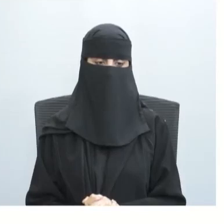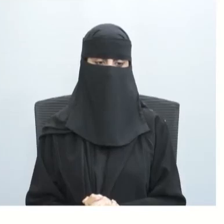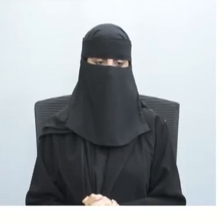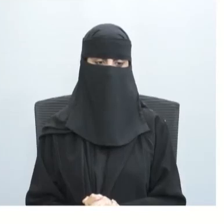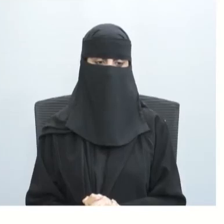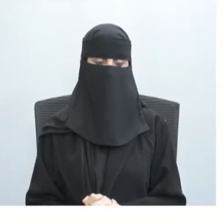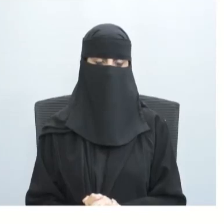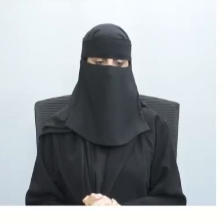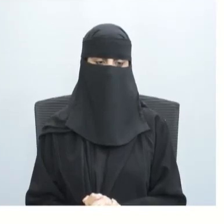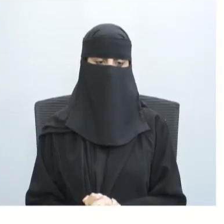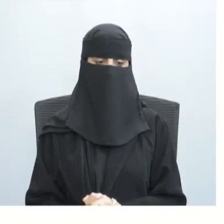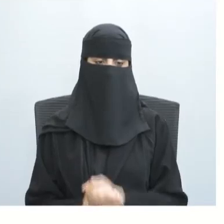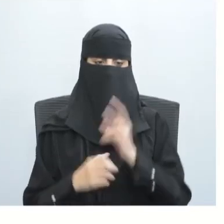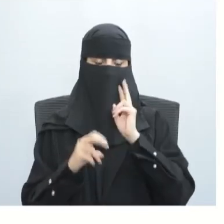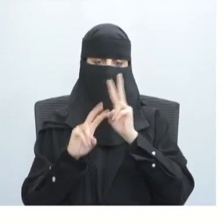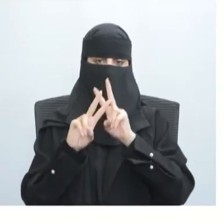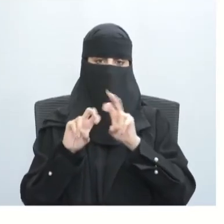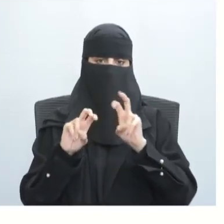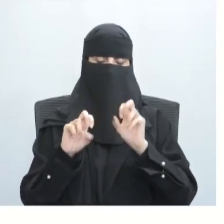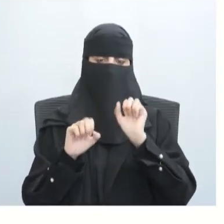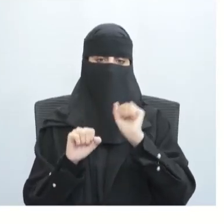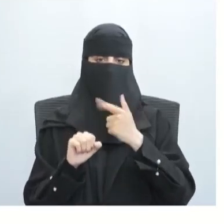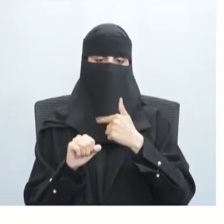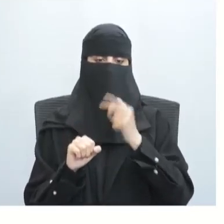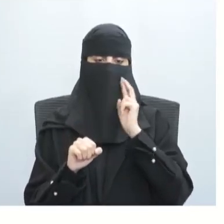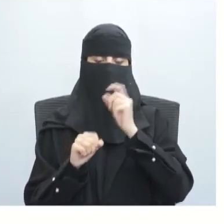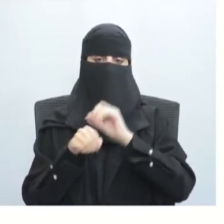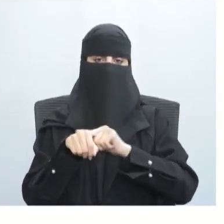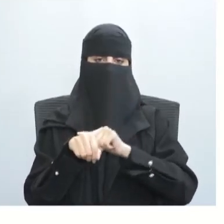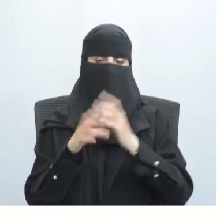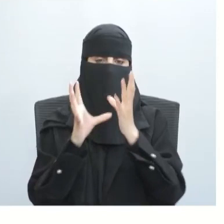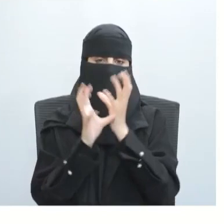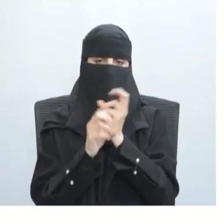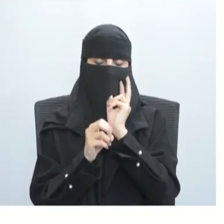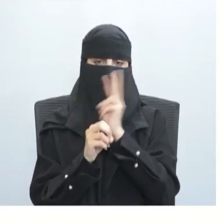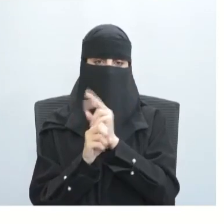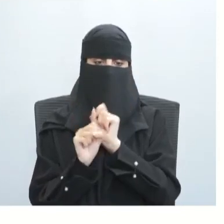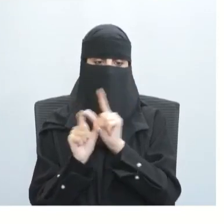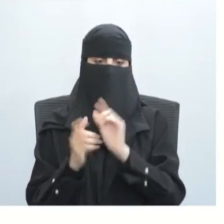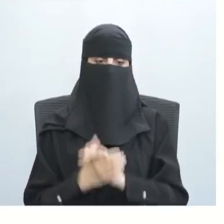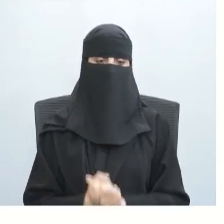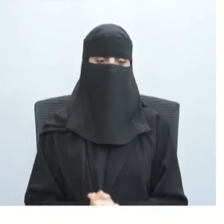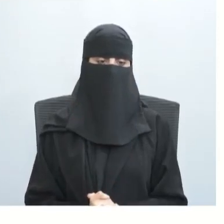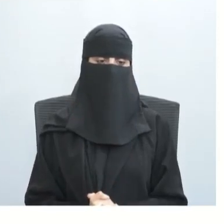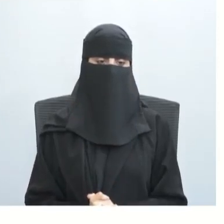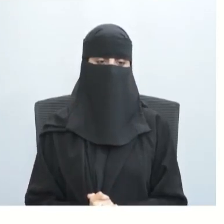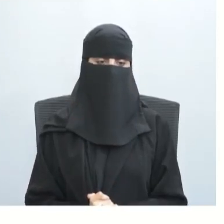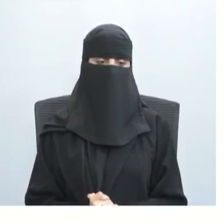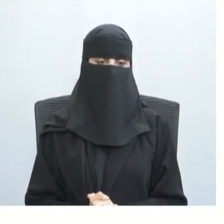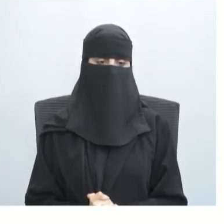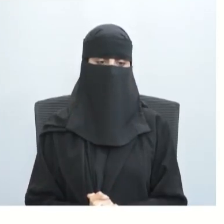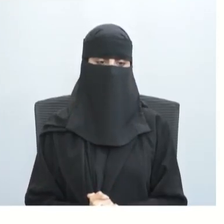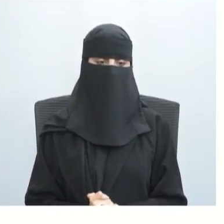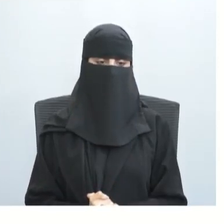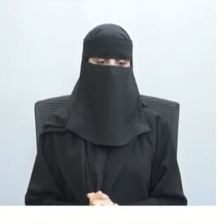احد فلتر اضافه فلتر نبحث عن مرشح السيبياتون مجرد الضغط على هذا المرشح نبحث